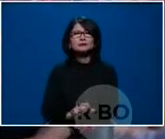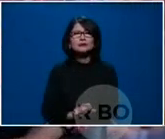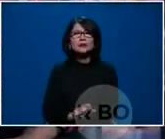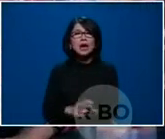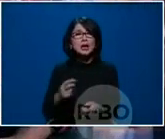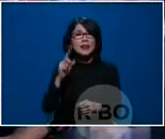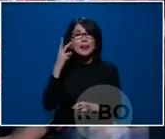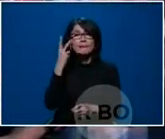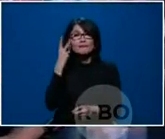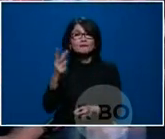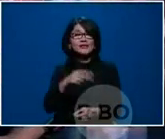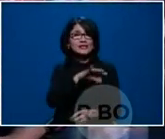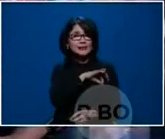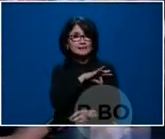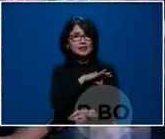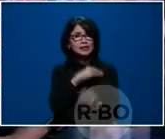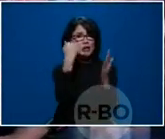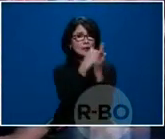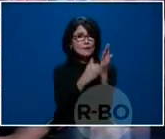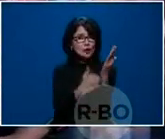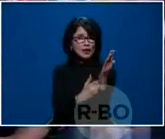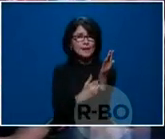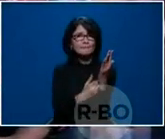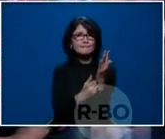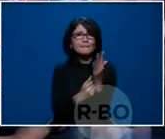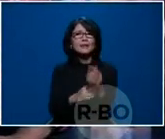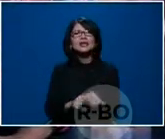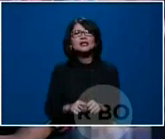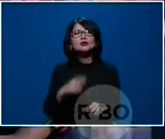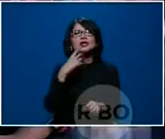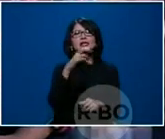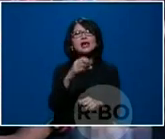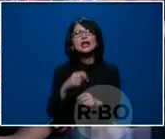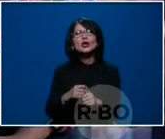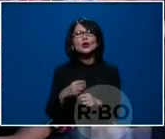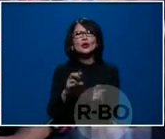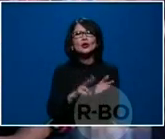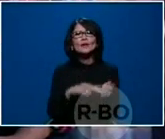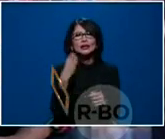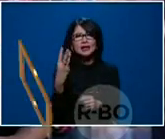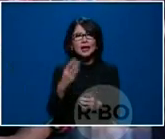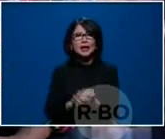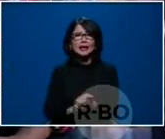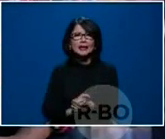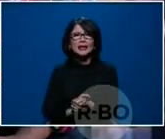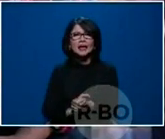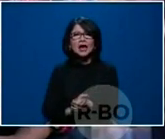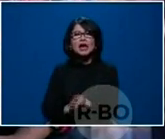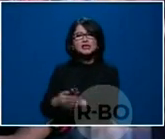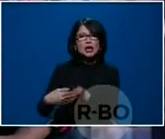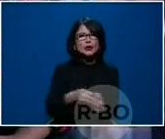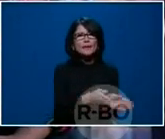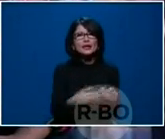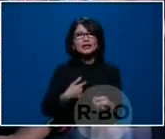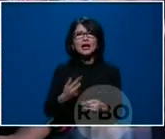visi misi program kami yang dimaksud dari Pasangan calon itu bukan strategi kalau strategi kami itu adalah transparansi